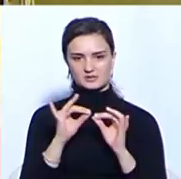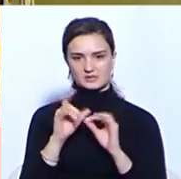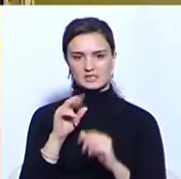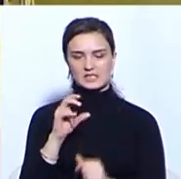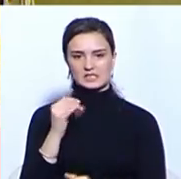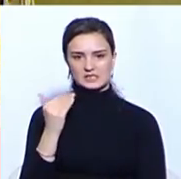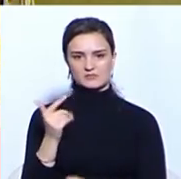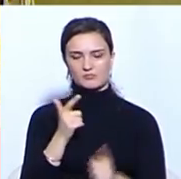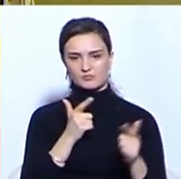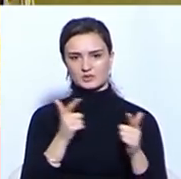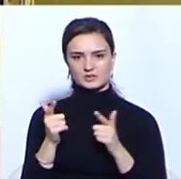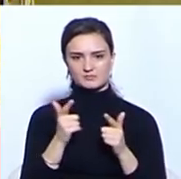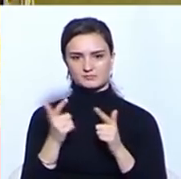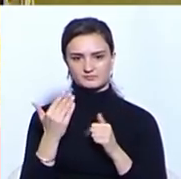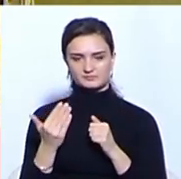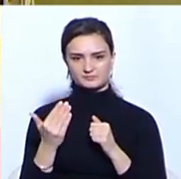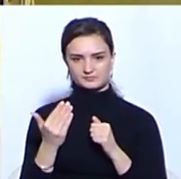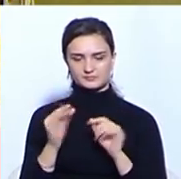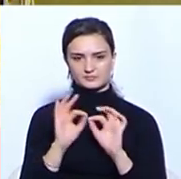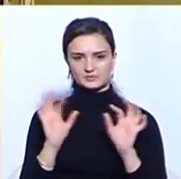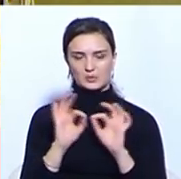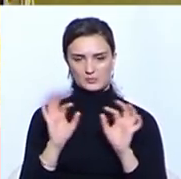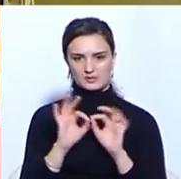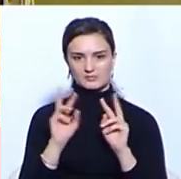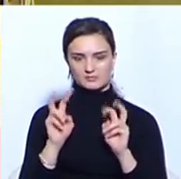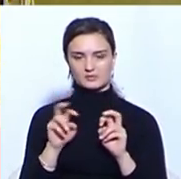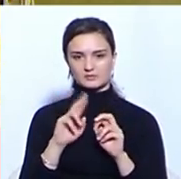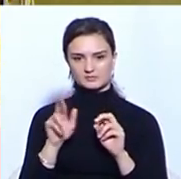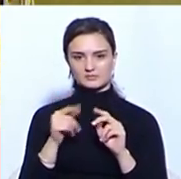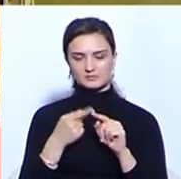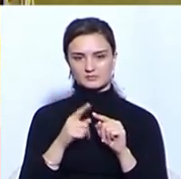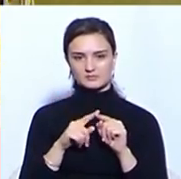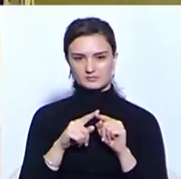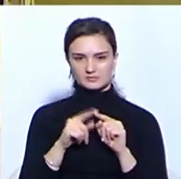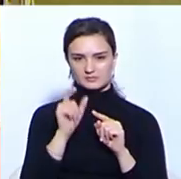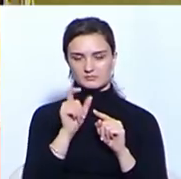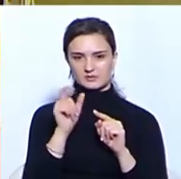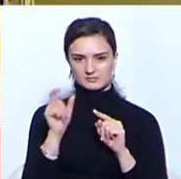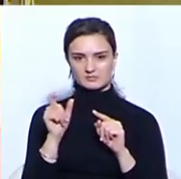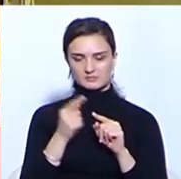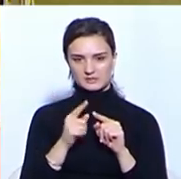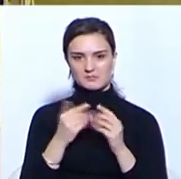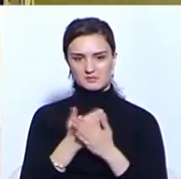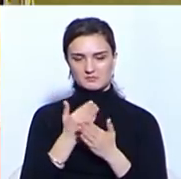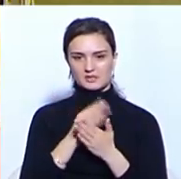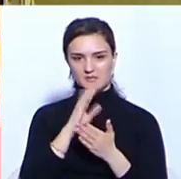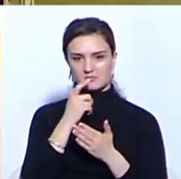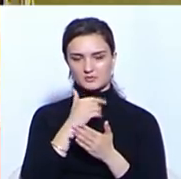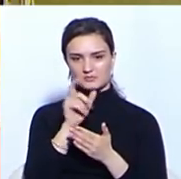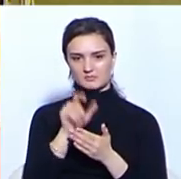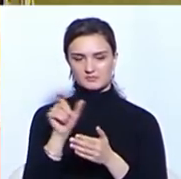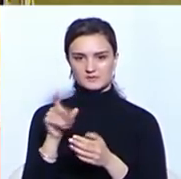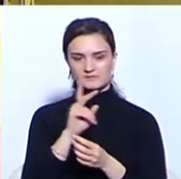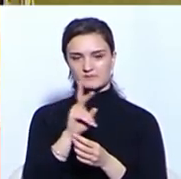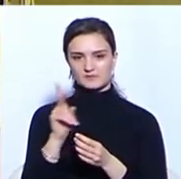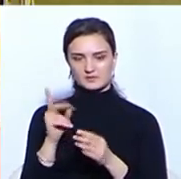ელენე პაპიაშვილის მიერ მომზადებული საუბრების ციკლი და პატარ-პატარა თავგადასავლები ქალბატონებისა,